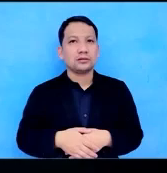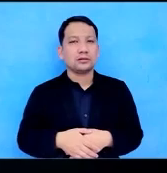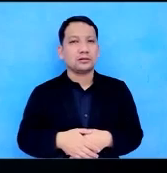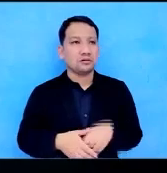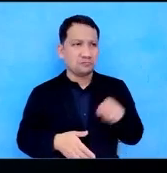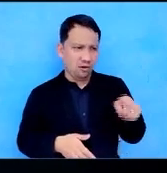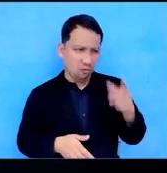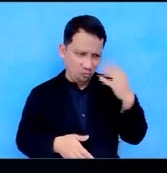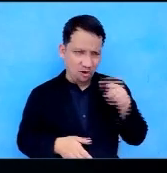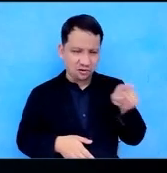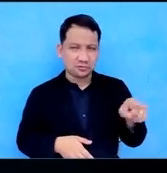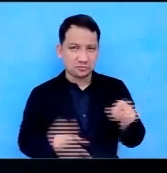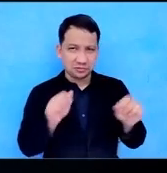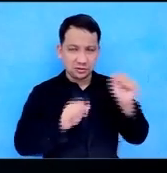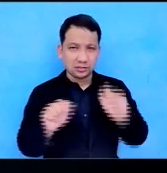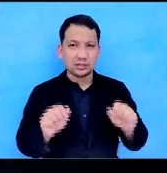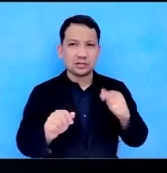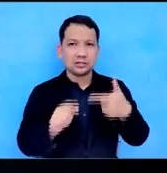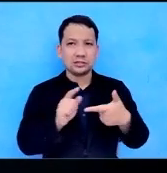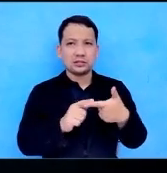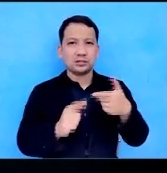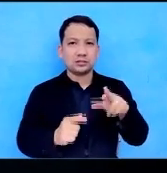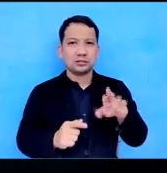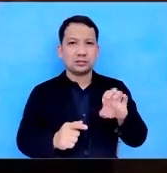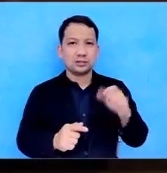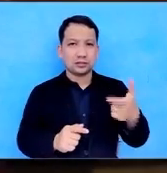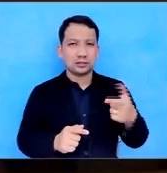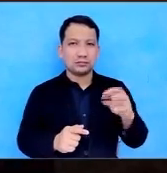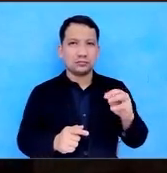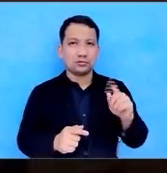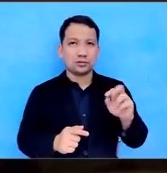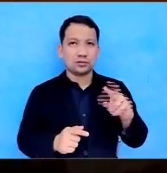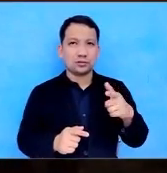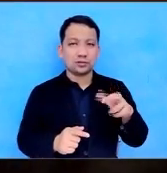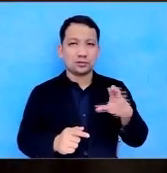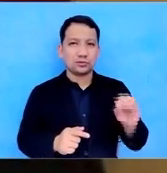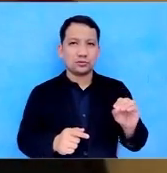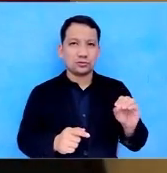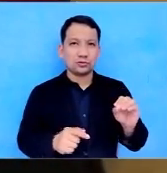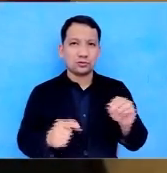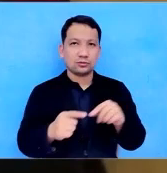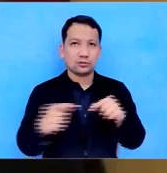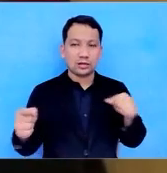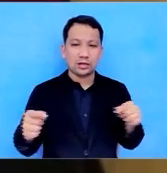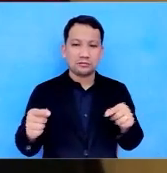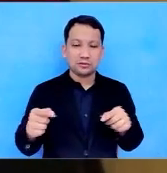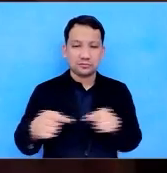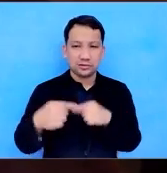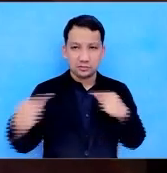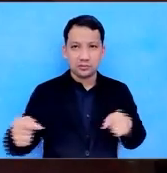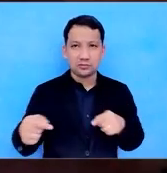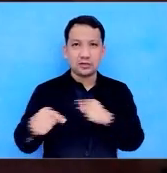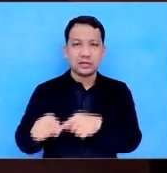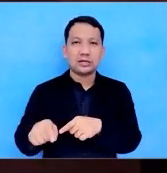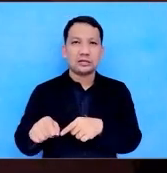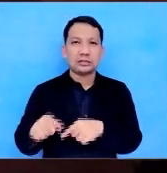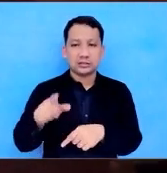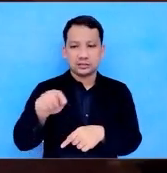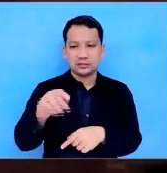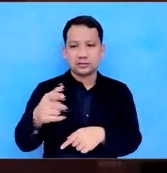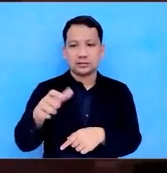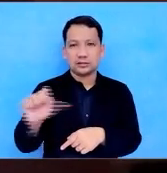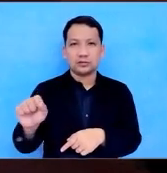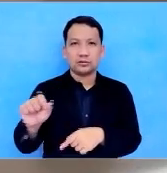kanyang pagganap bilang Greg Montenegro, ang isa sa mga magiging pinakamalaking tinik sa buhay ng bidang si Tanggol, played by